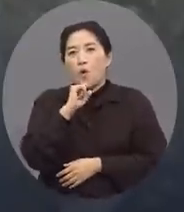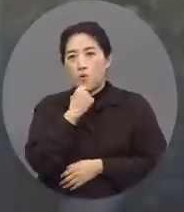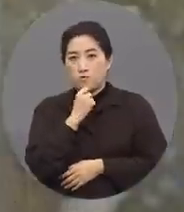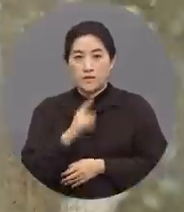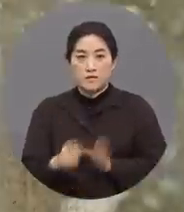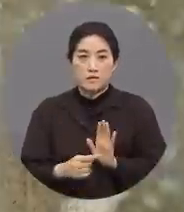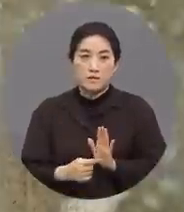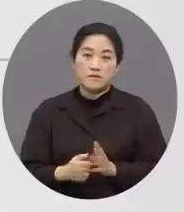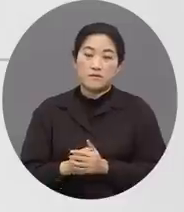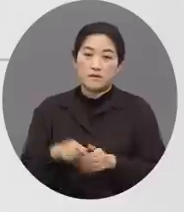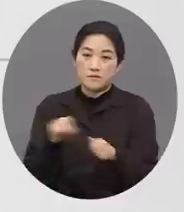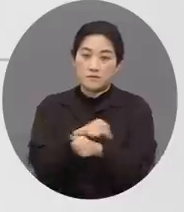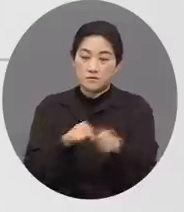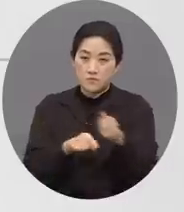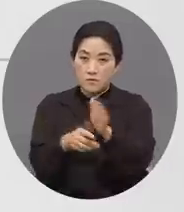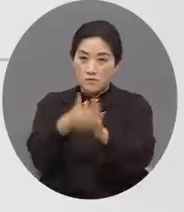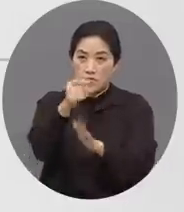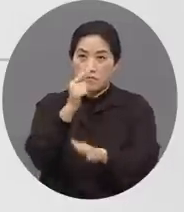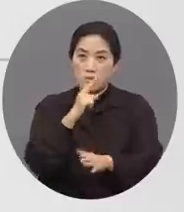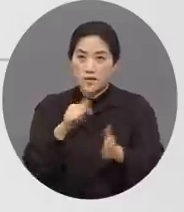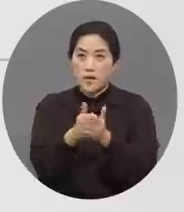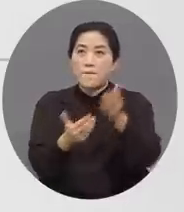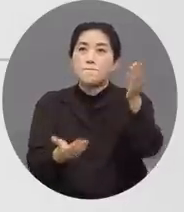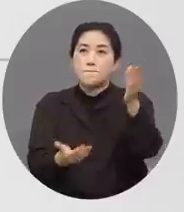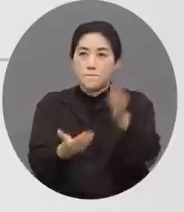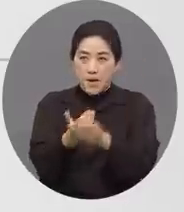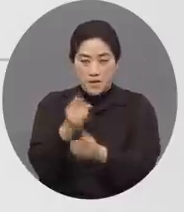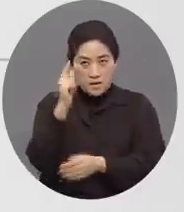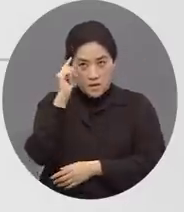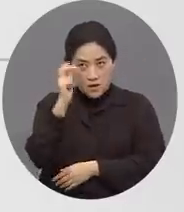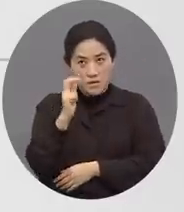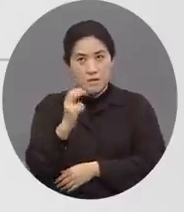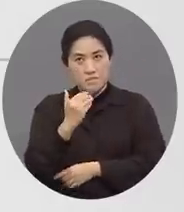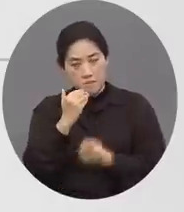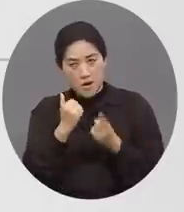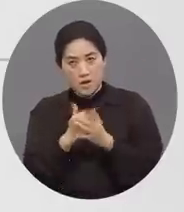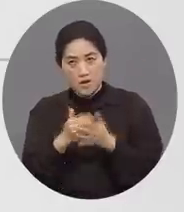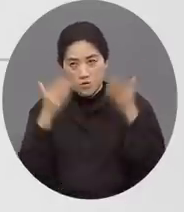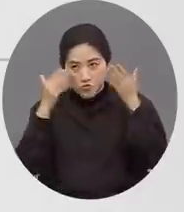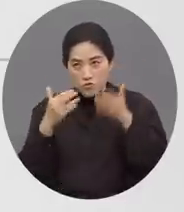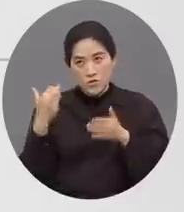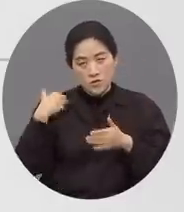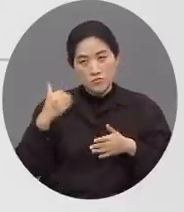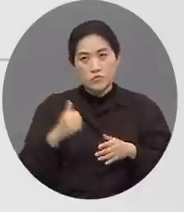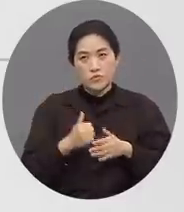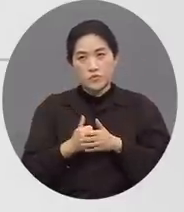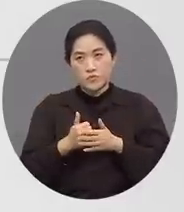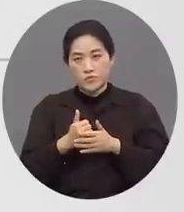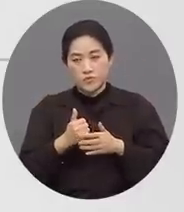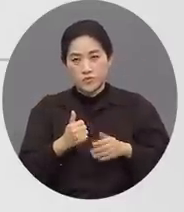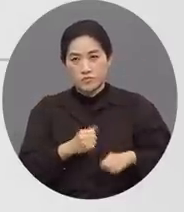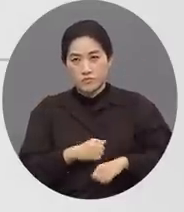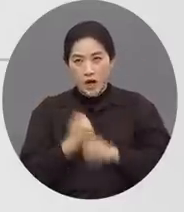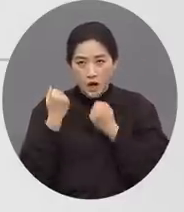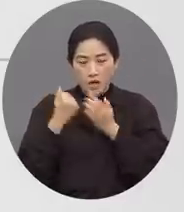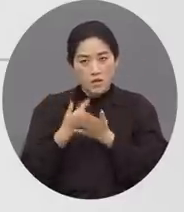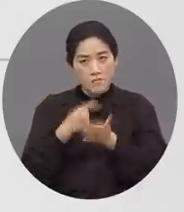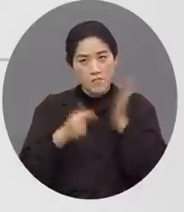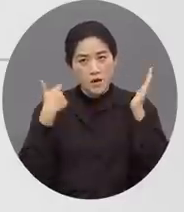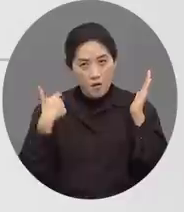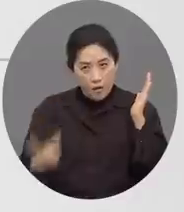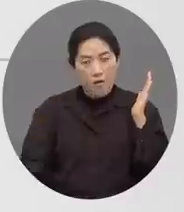겁니다. 특수본 관계자는 사고 발생을 예상할 수 있었는지, 주의 의무를 다하지 않아 피해가 커졌는지